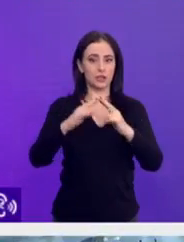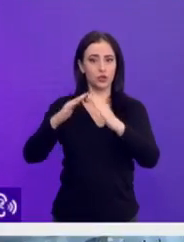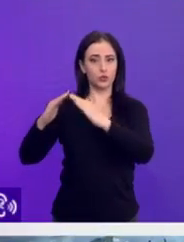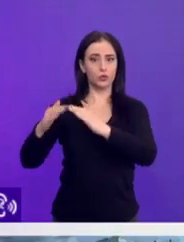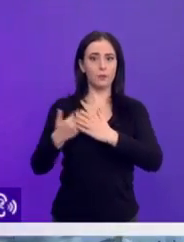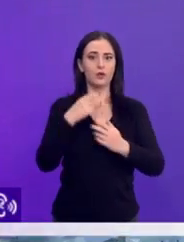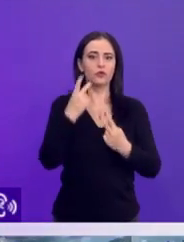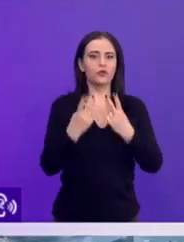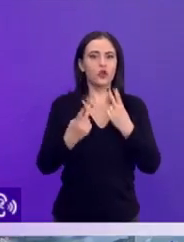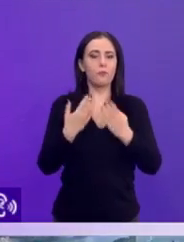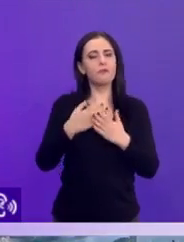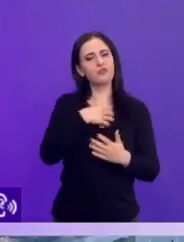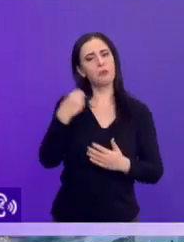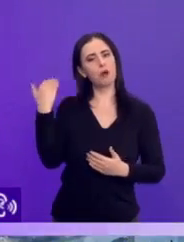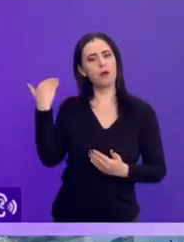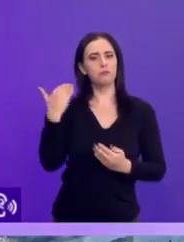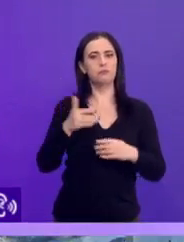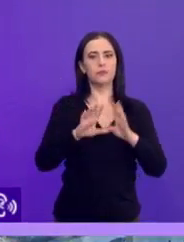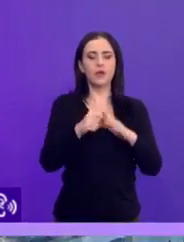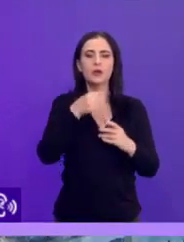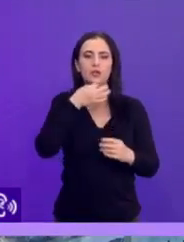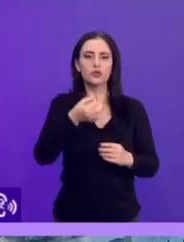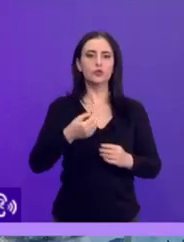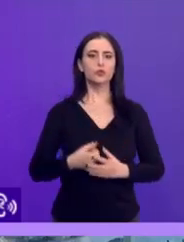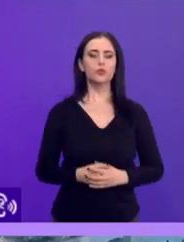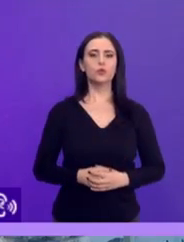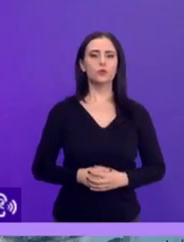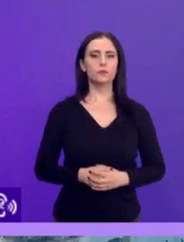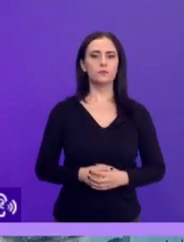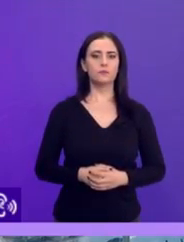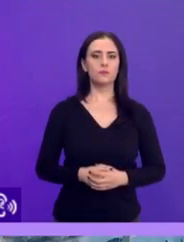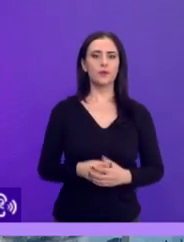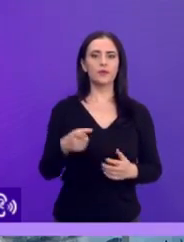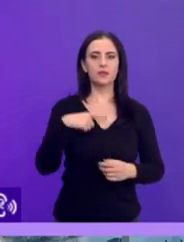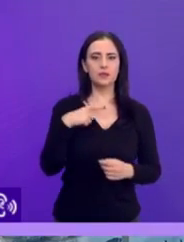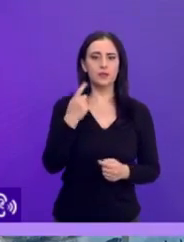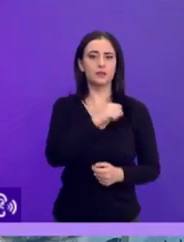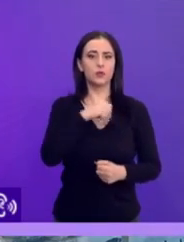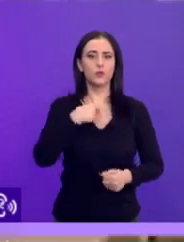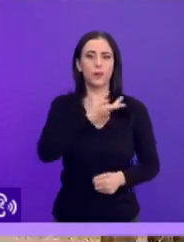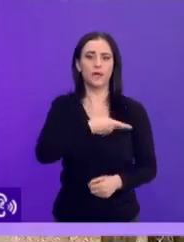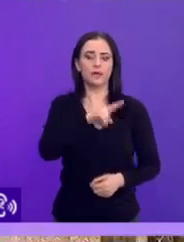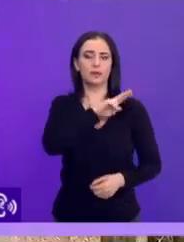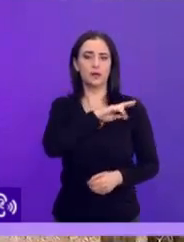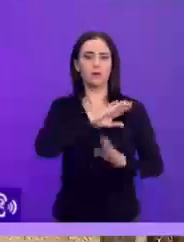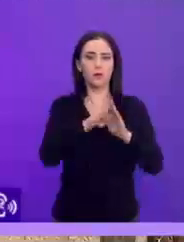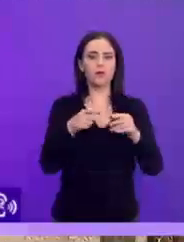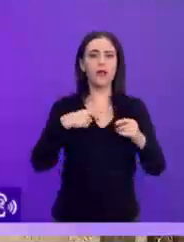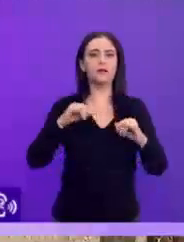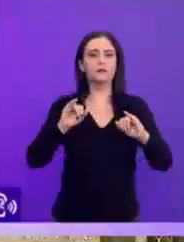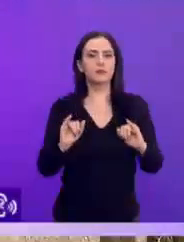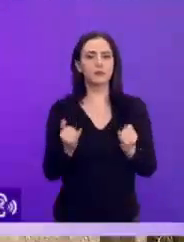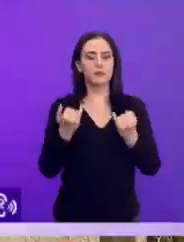făcute la vremea respectivă niște sesizări. Cei reprezentanți Inspectoratului pentru Situații de Urgență